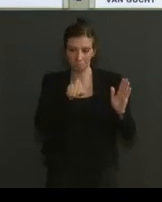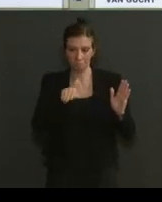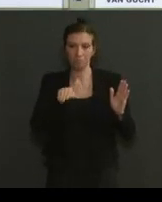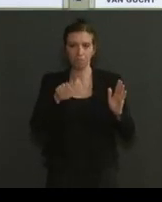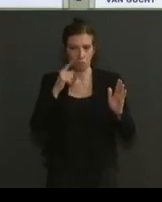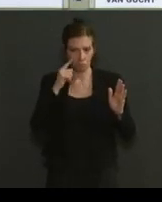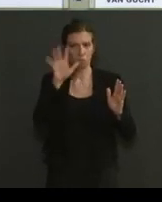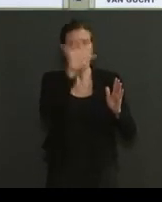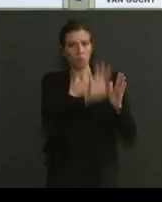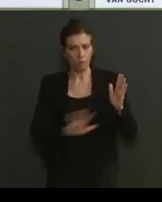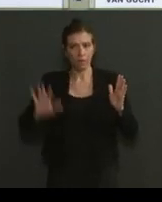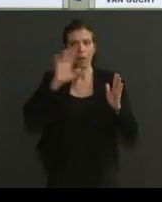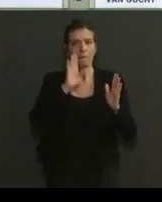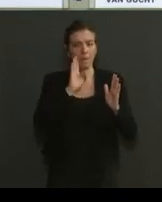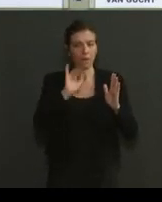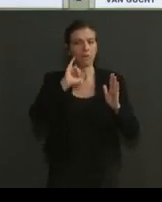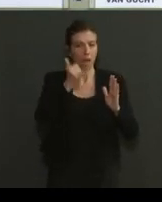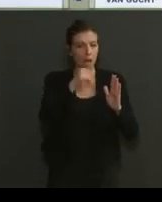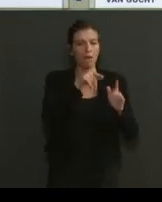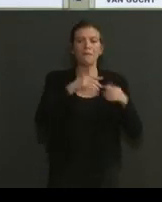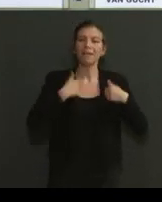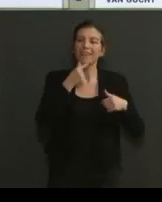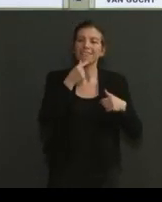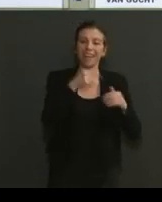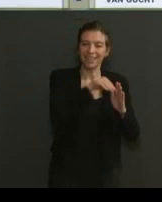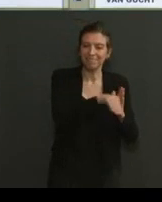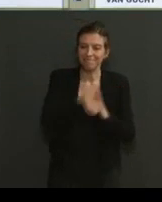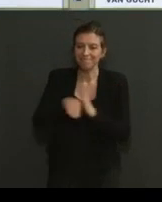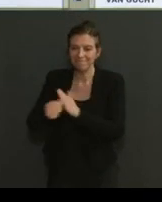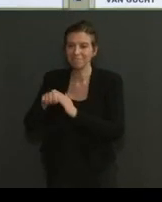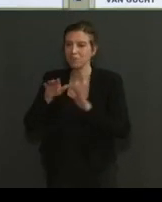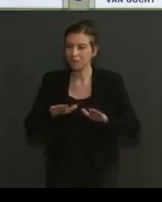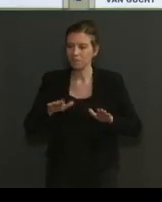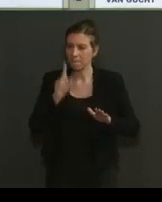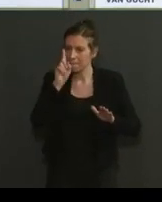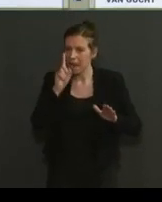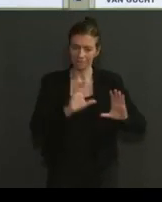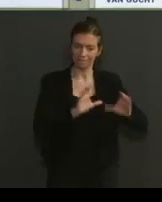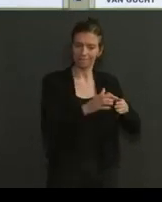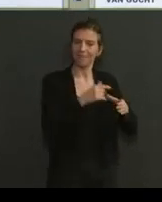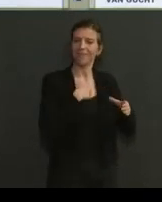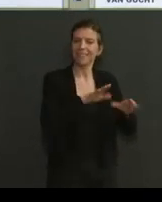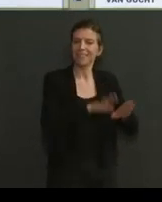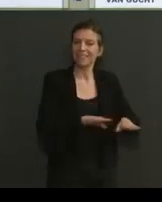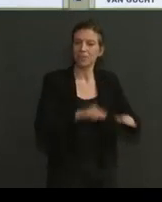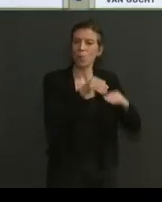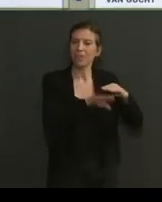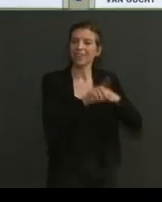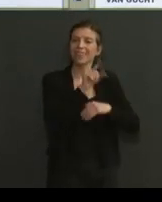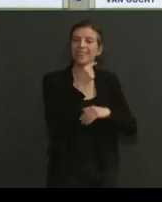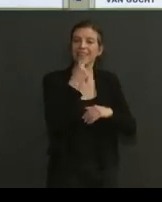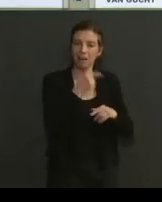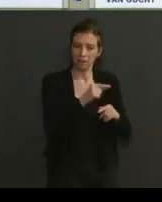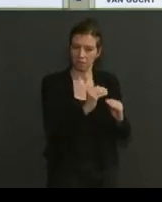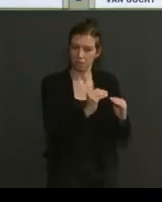de 10 jaar. Daar stijgt het weekgemiddelde licht met 5%.